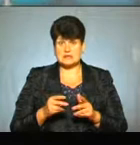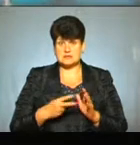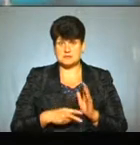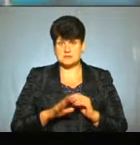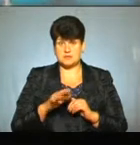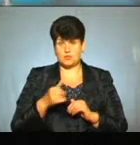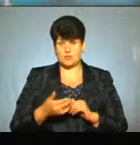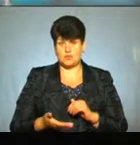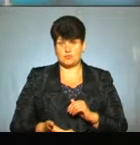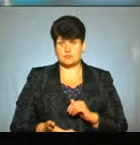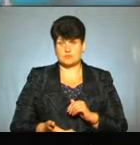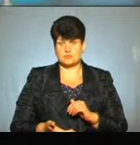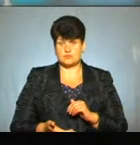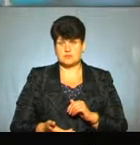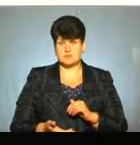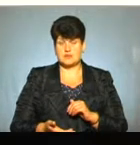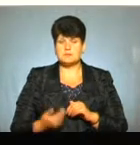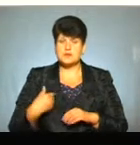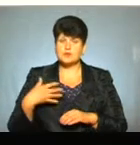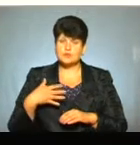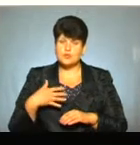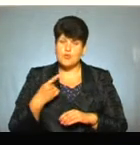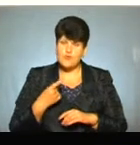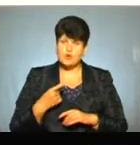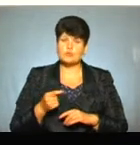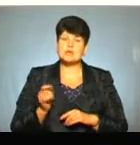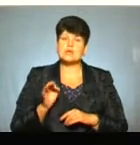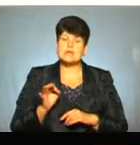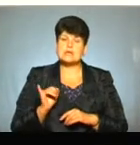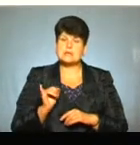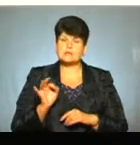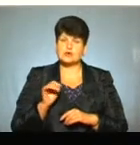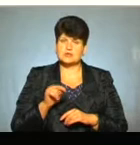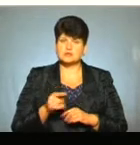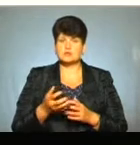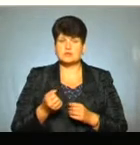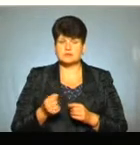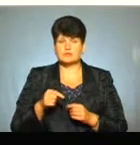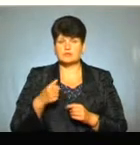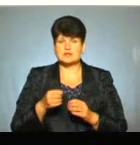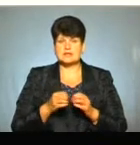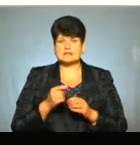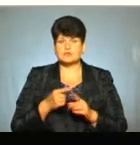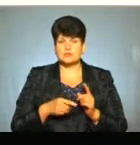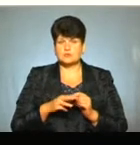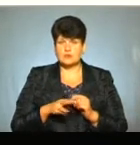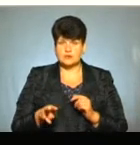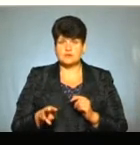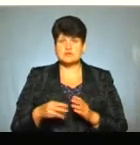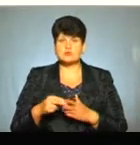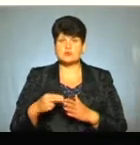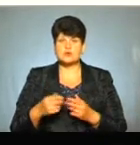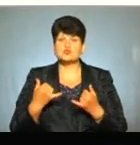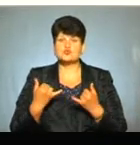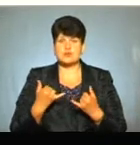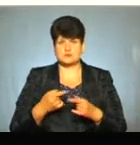тракторі 75-го року. Але разом з тим ми говоримо і про те, що ми цьогоріч отримали 10,5 мільйонів на закупівлю